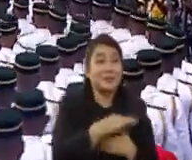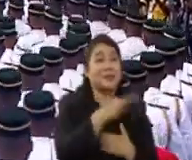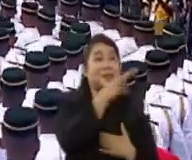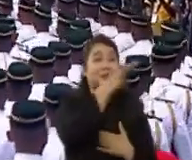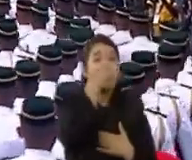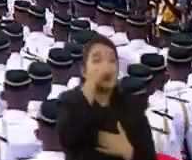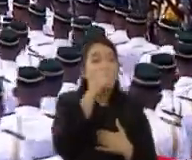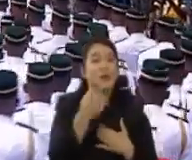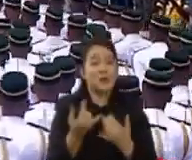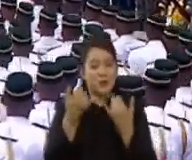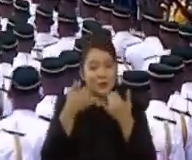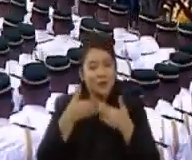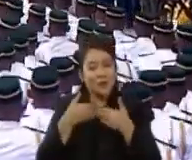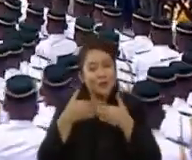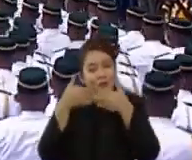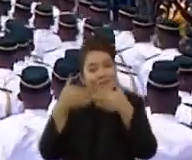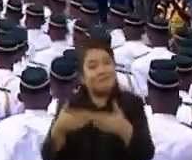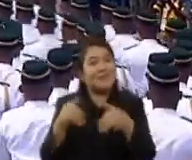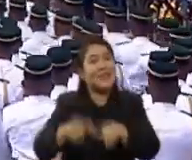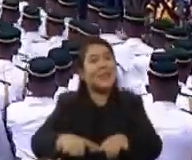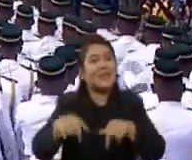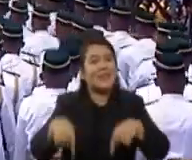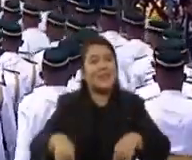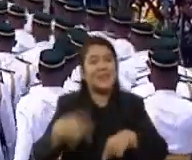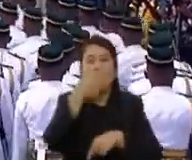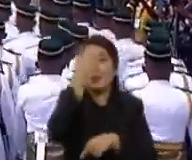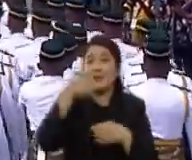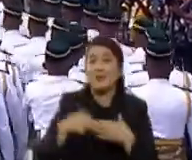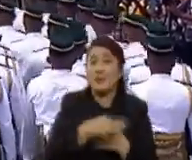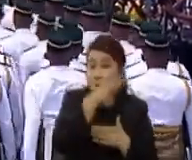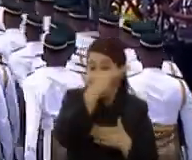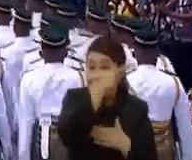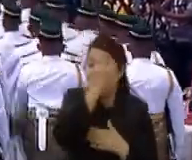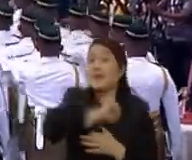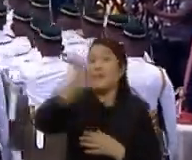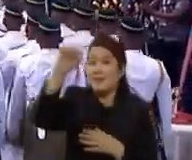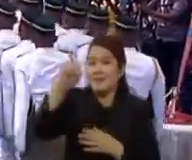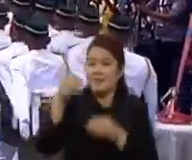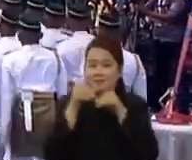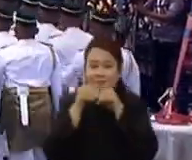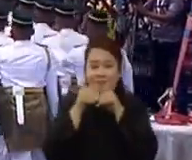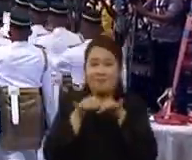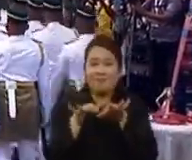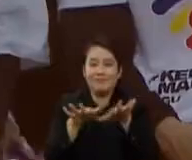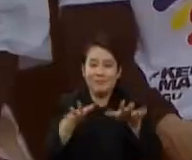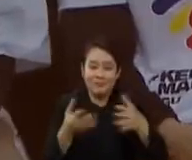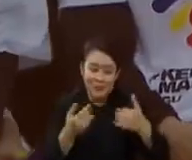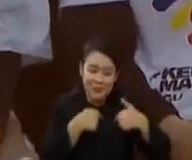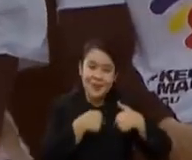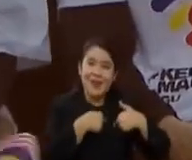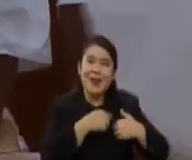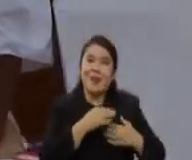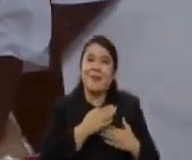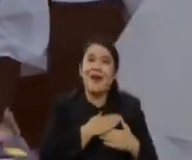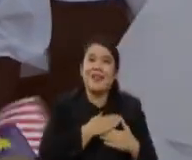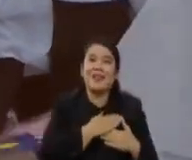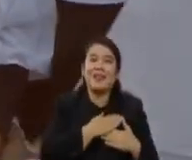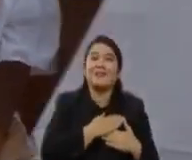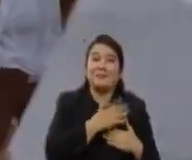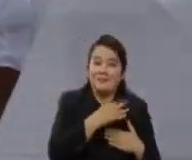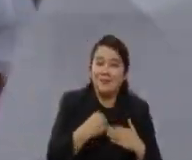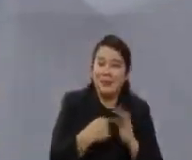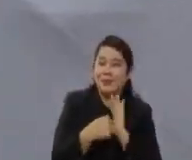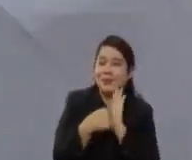untuk terus berada di Dataran Merdeka ini kerana semangat merdeka masih lagi menular di dalam jiwa masing-masing dan